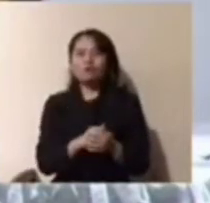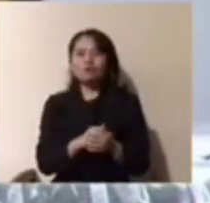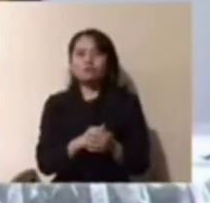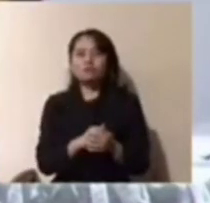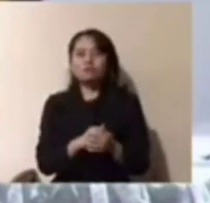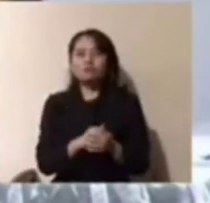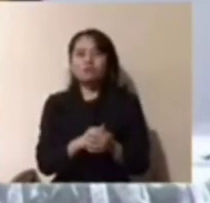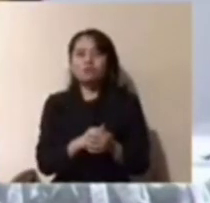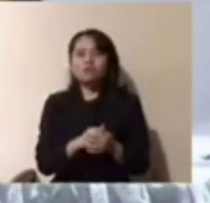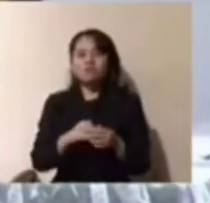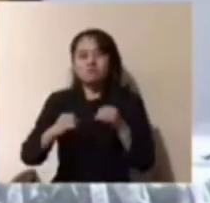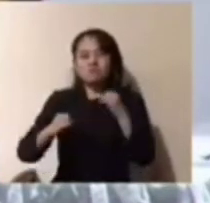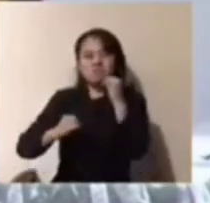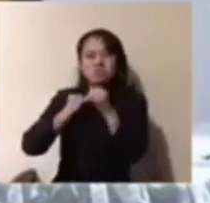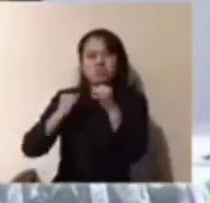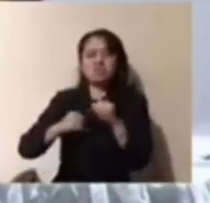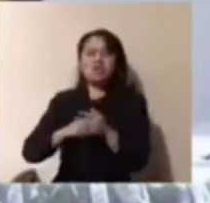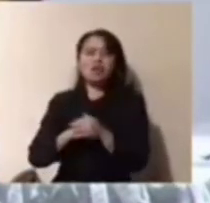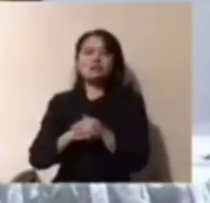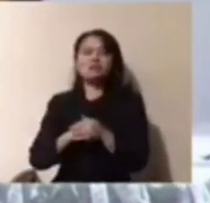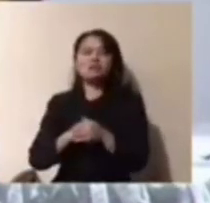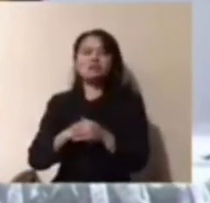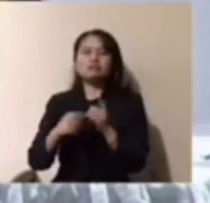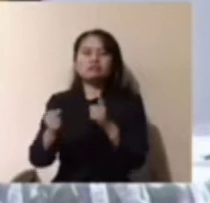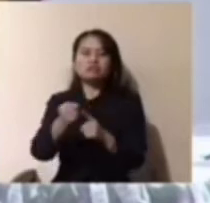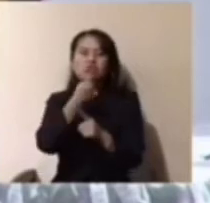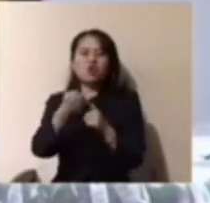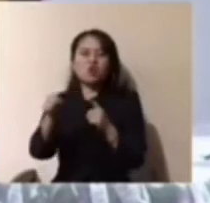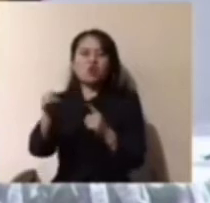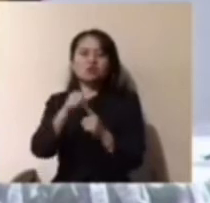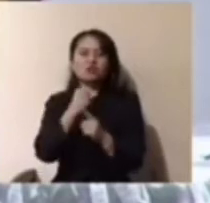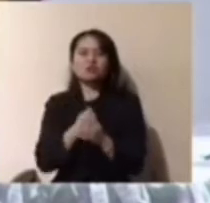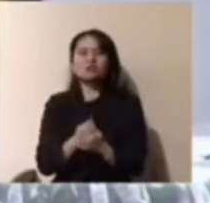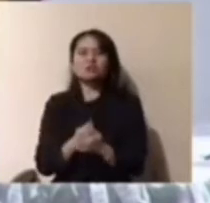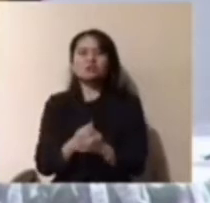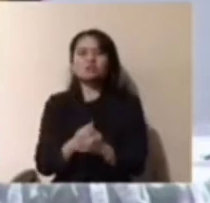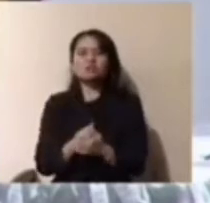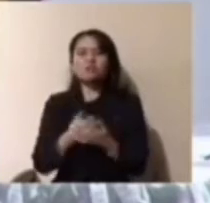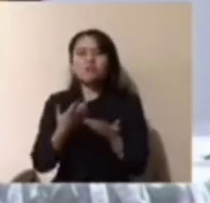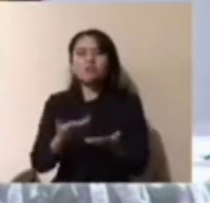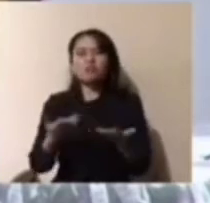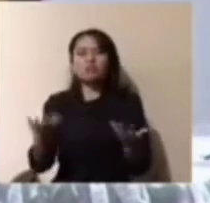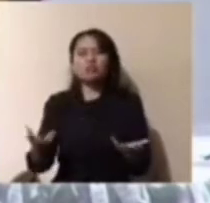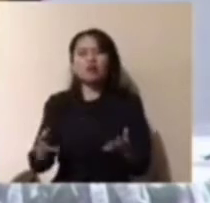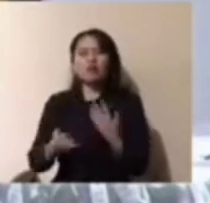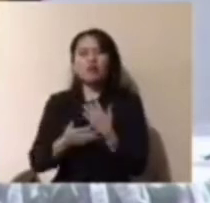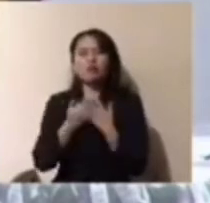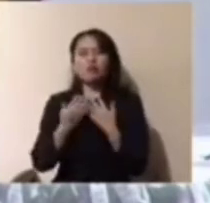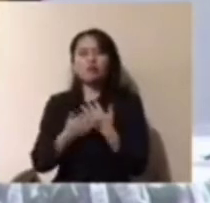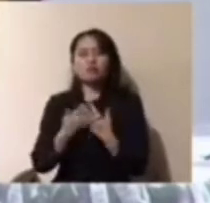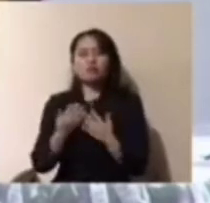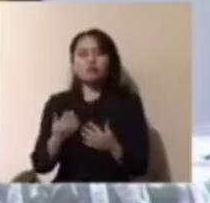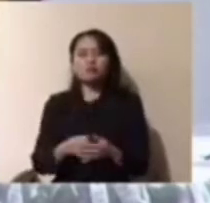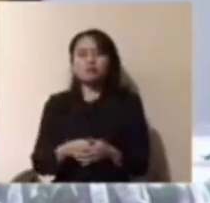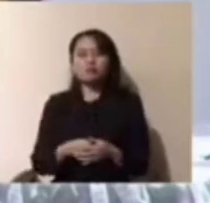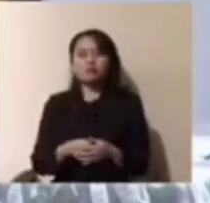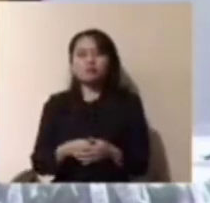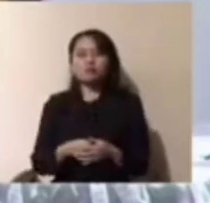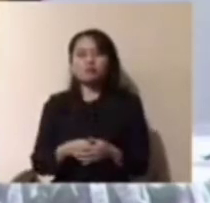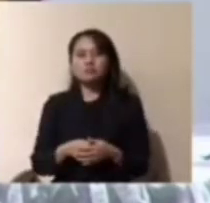kebencian, kekerasan. Saudari, saudaraku yang terkasih,